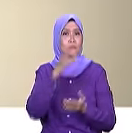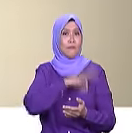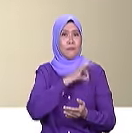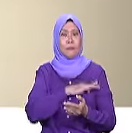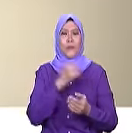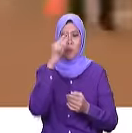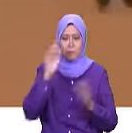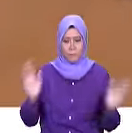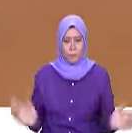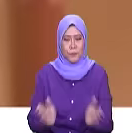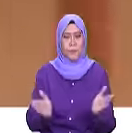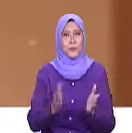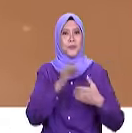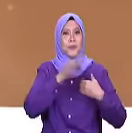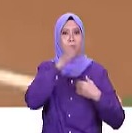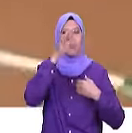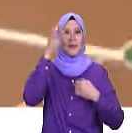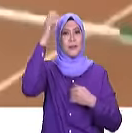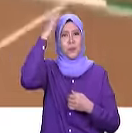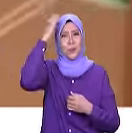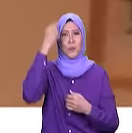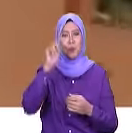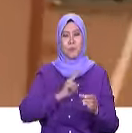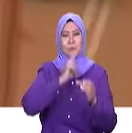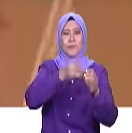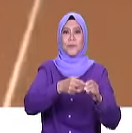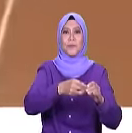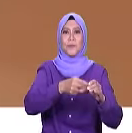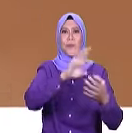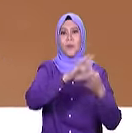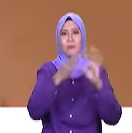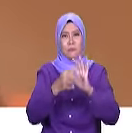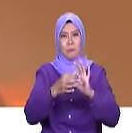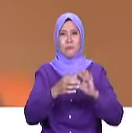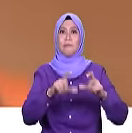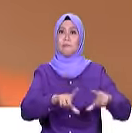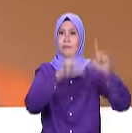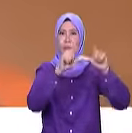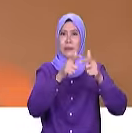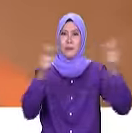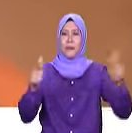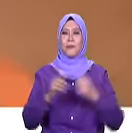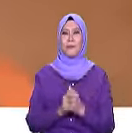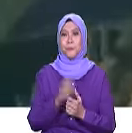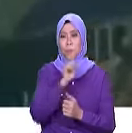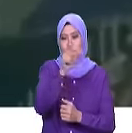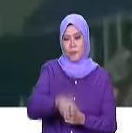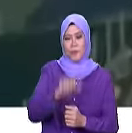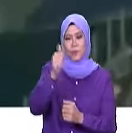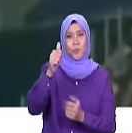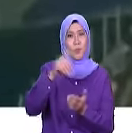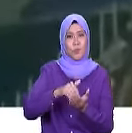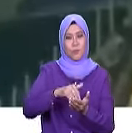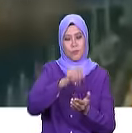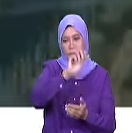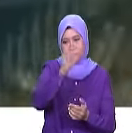semangat atlet Selangor yang mewakili negara dalam acara sukan terbesar dunia. Kesemua mereka akan menerima RM10,000 setiap